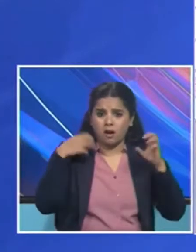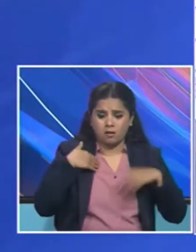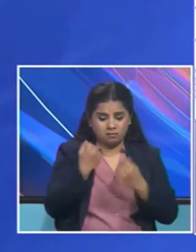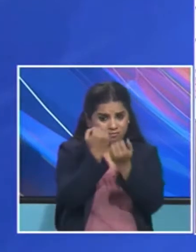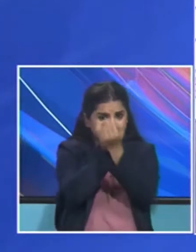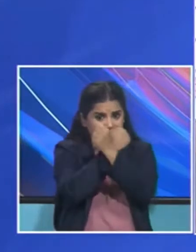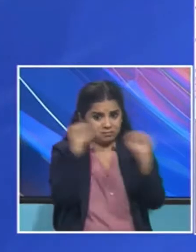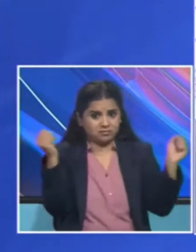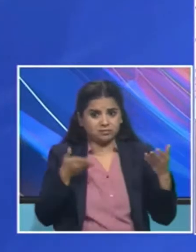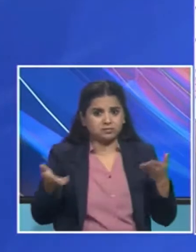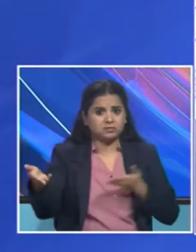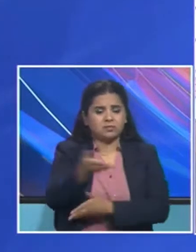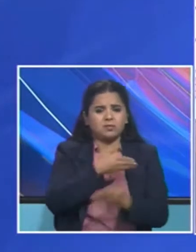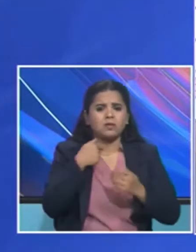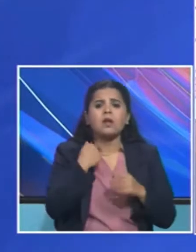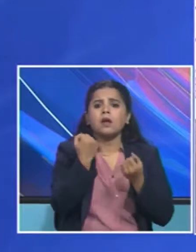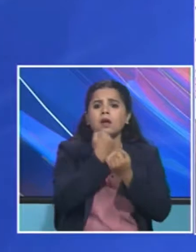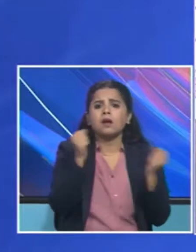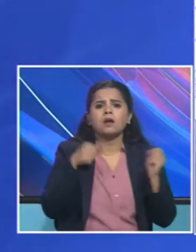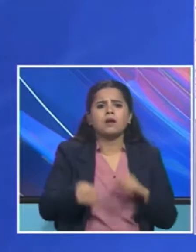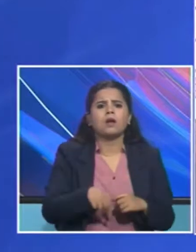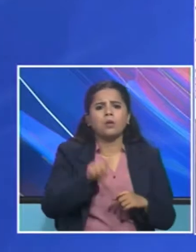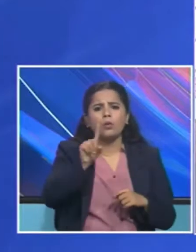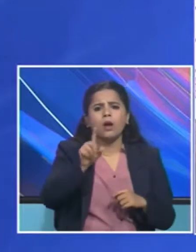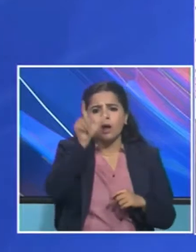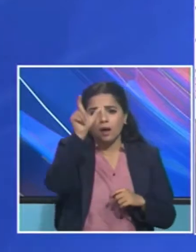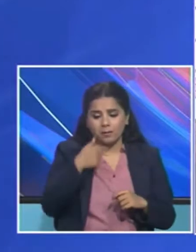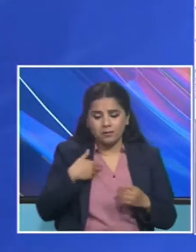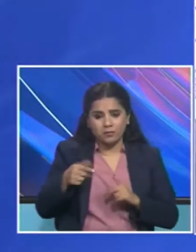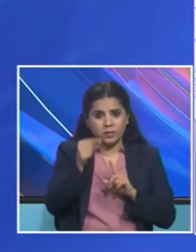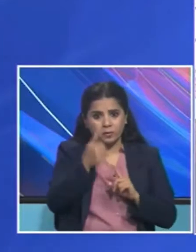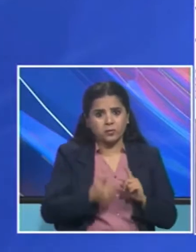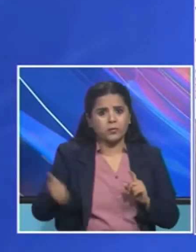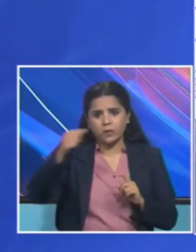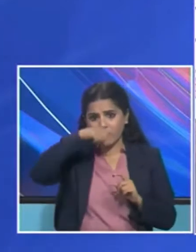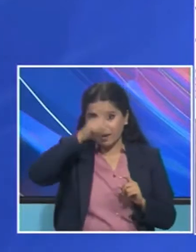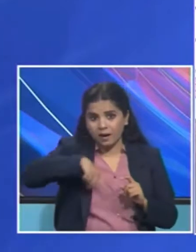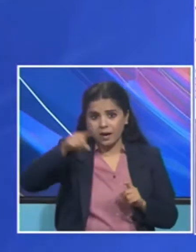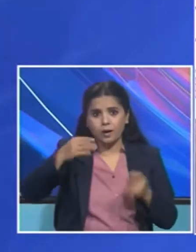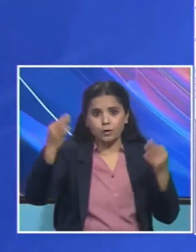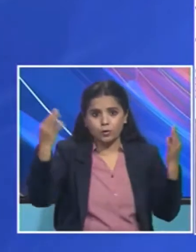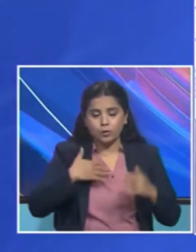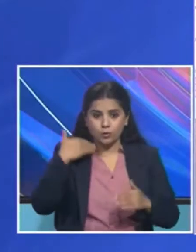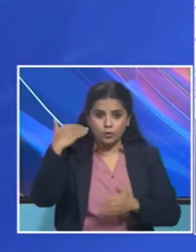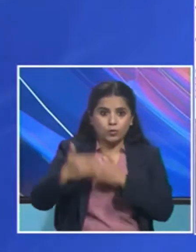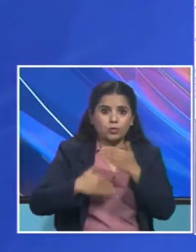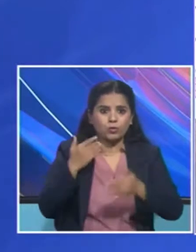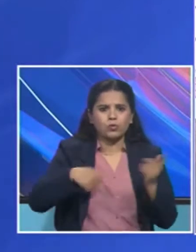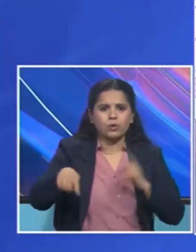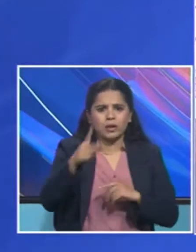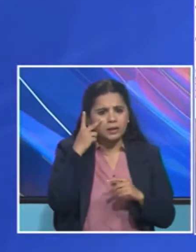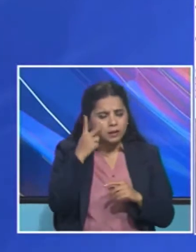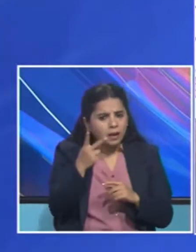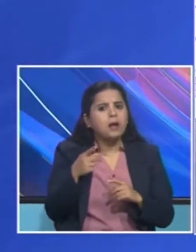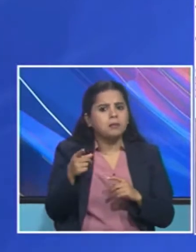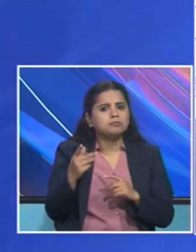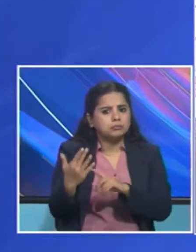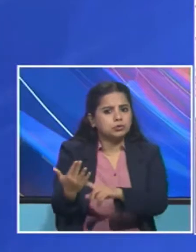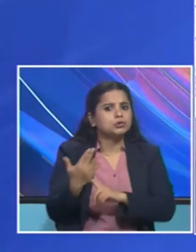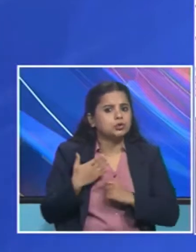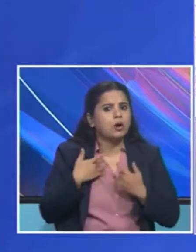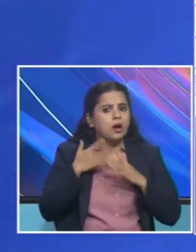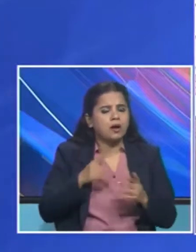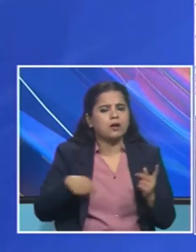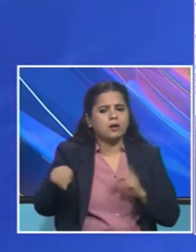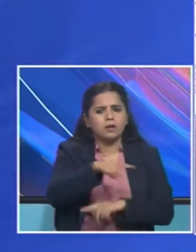स्वाधीनता संग्राम में एक राष्ट्र के तौर पर भारत की नई यात्रा की रूपरेखा तैयार की है।